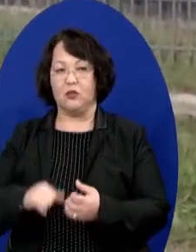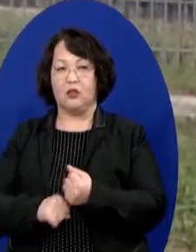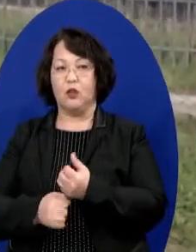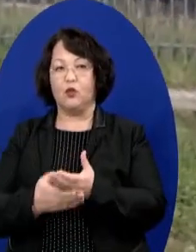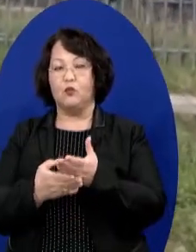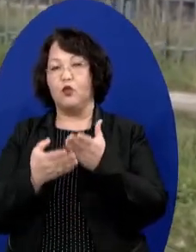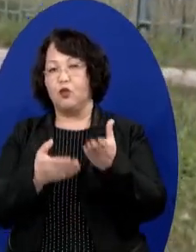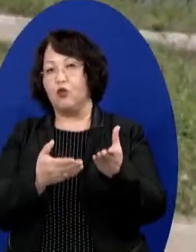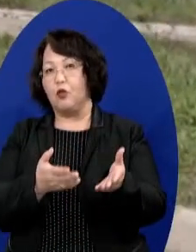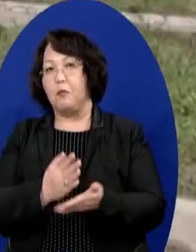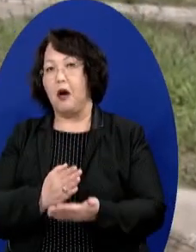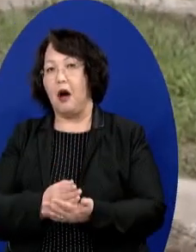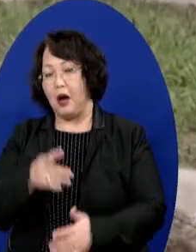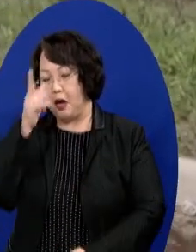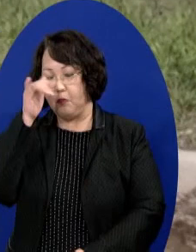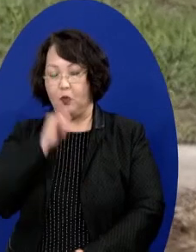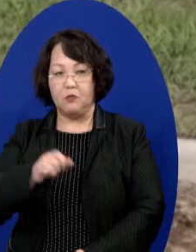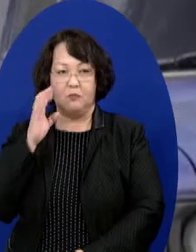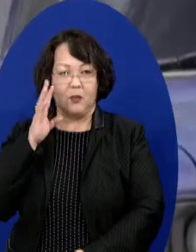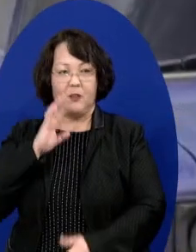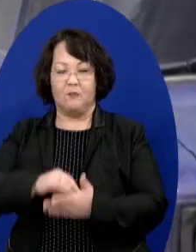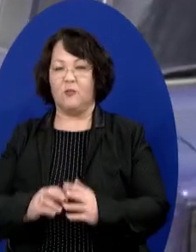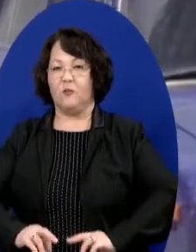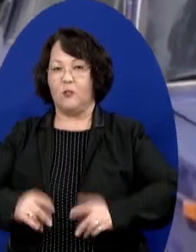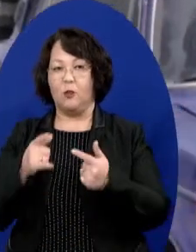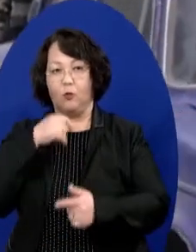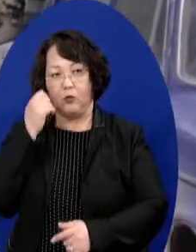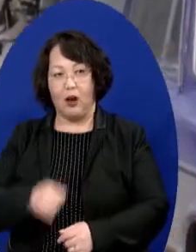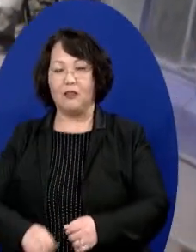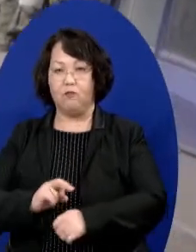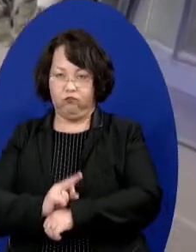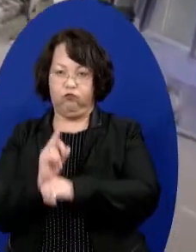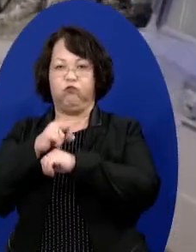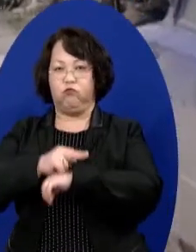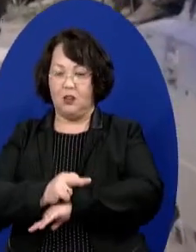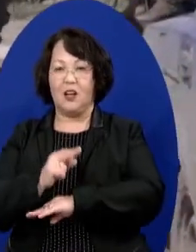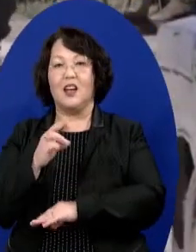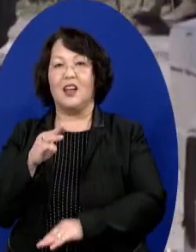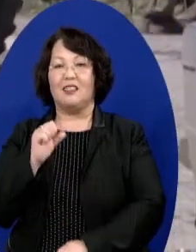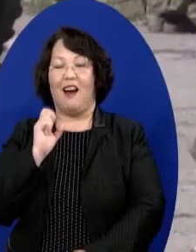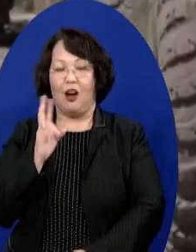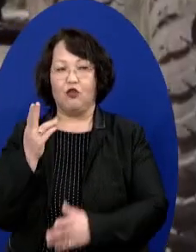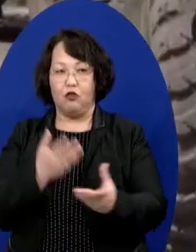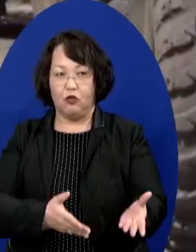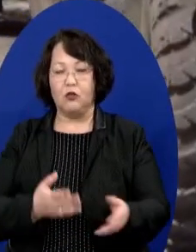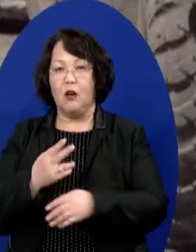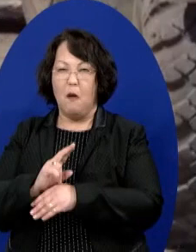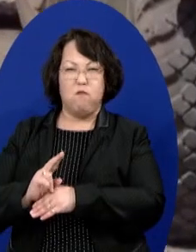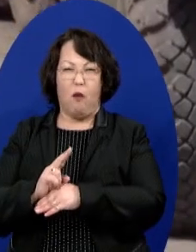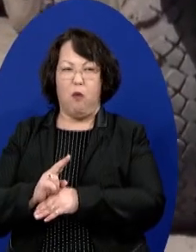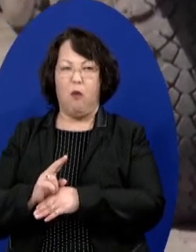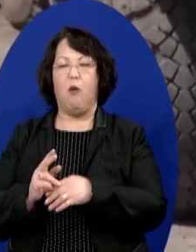байна. За энэ хурлын үеэр Герман улс бодлогын өөрчлөлт хийж Украинд танк илгээхээр болсноо, мөн их бууны систем ашиглахад нь Украины